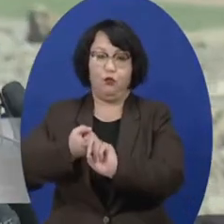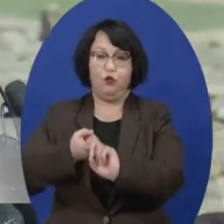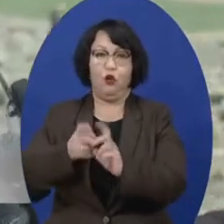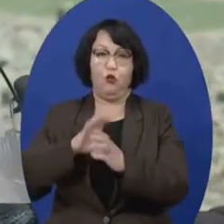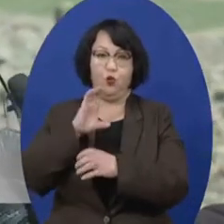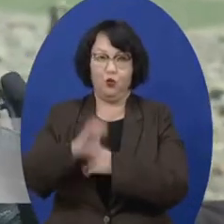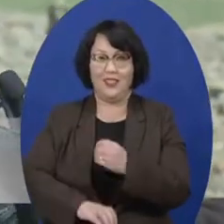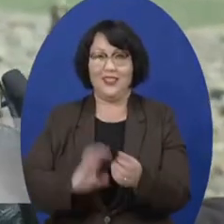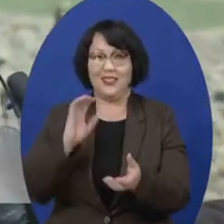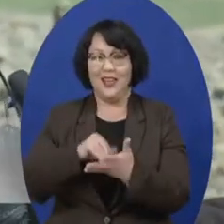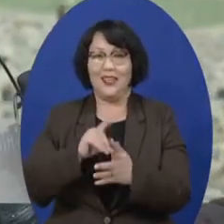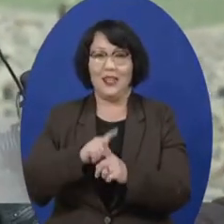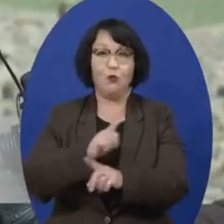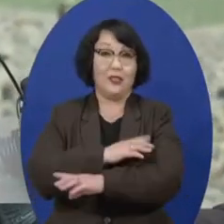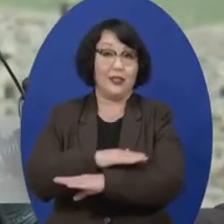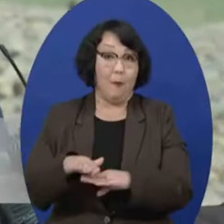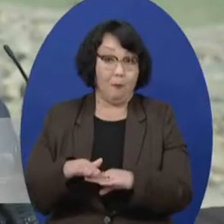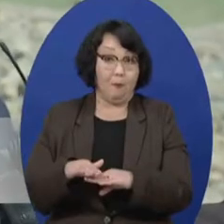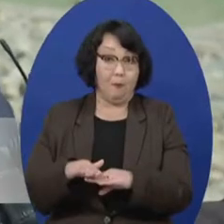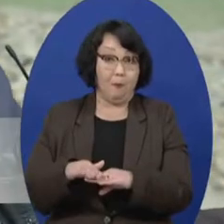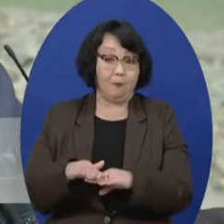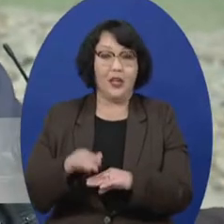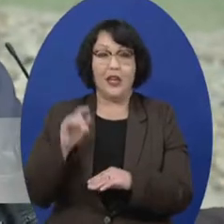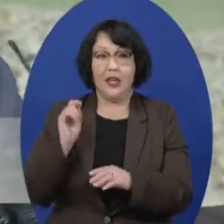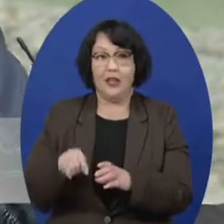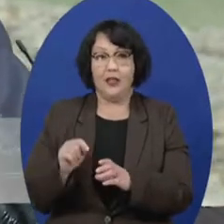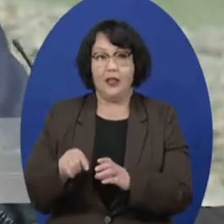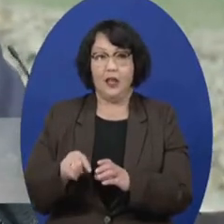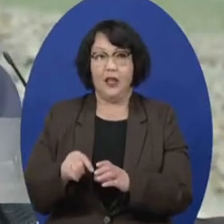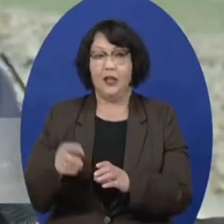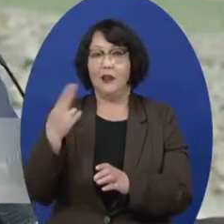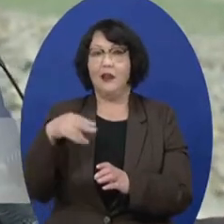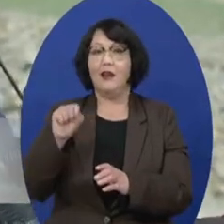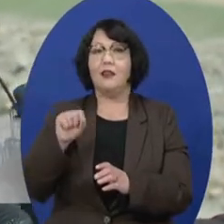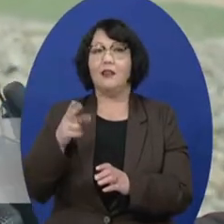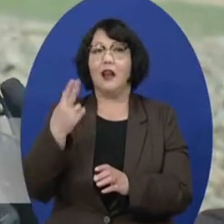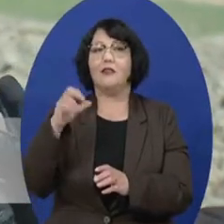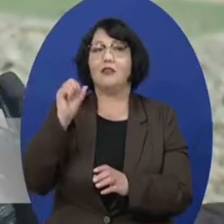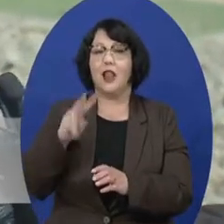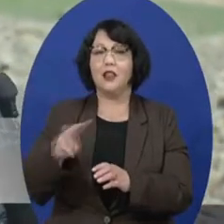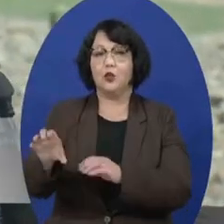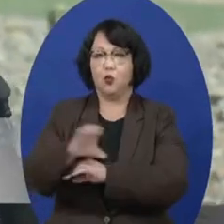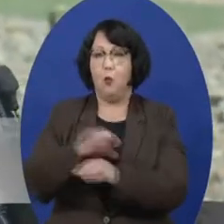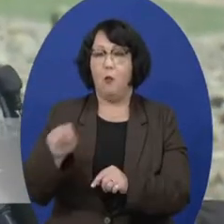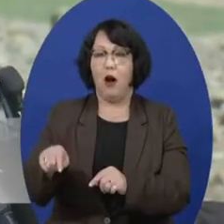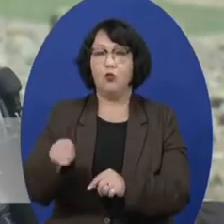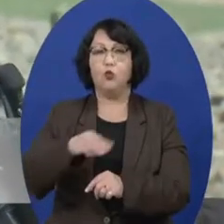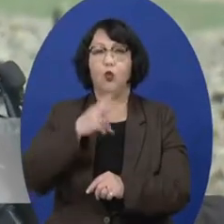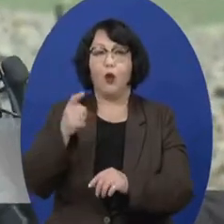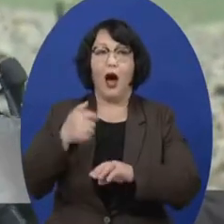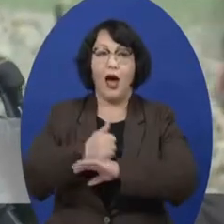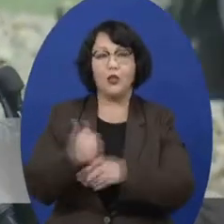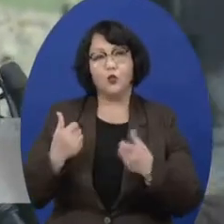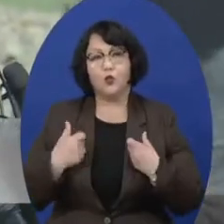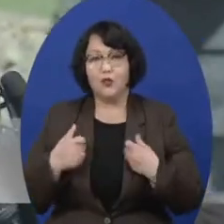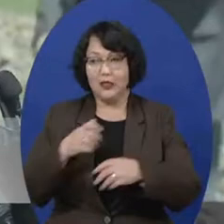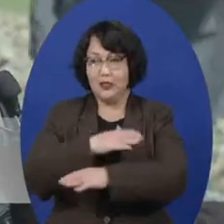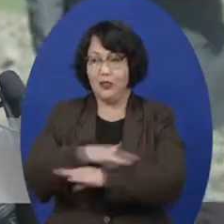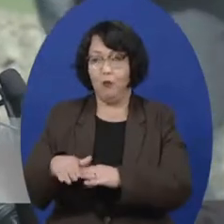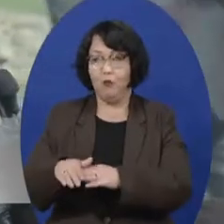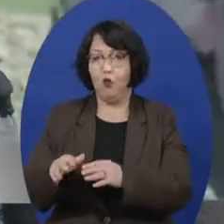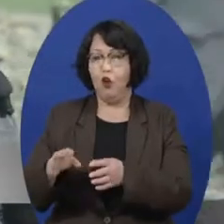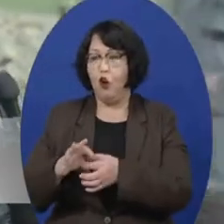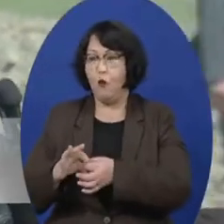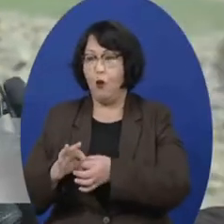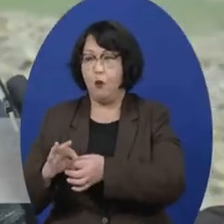улсын стандартын зам. За тэрний зам дээр дадал байгаа. А тийм учраас энэ нь өөрө түүх аялал жуулчлалын зам болчихж байгаа. Ач